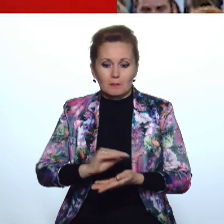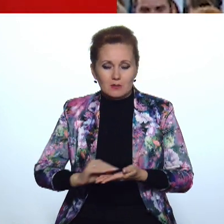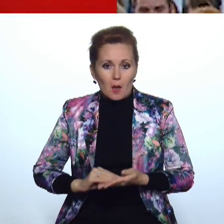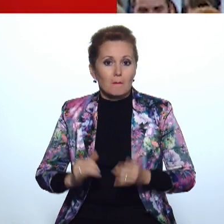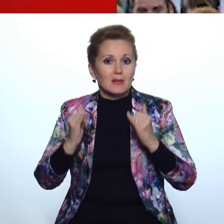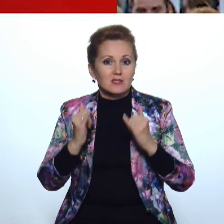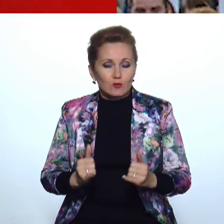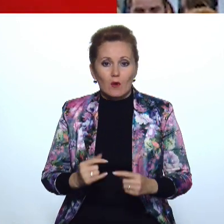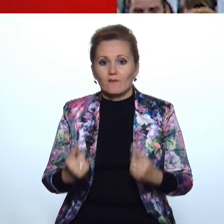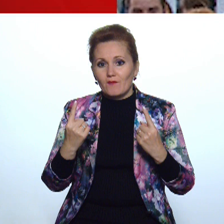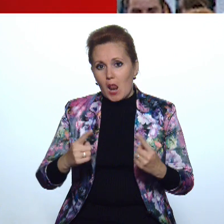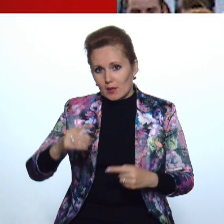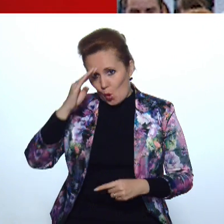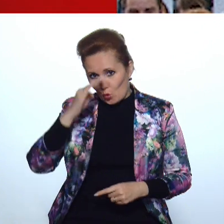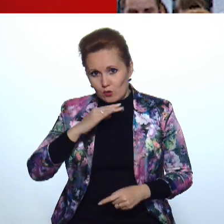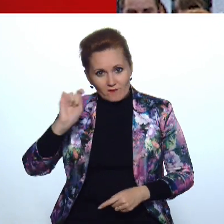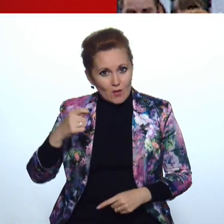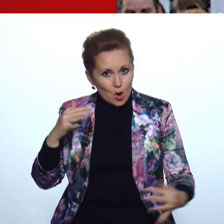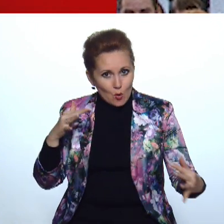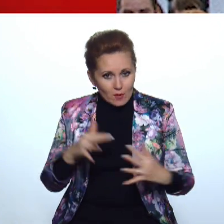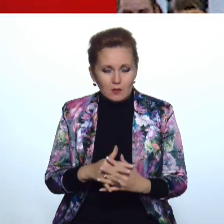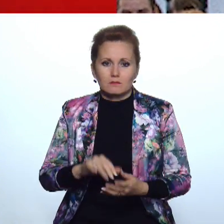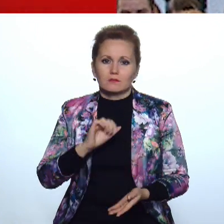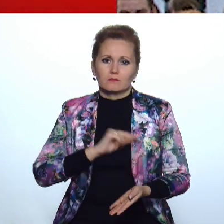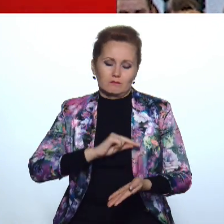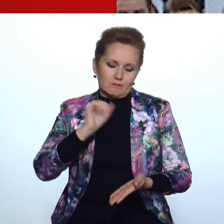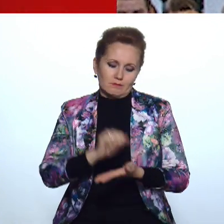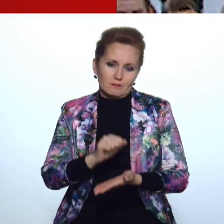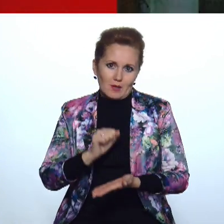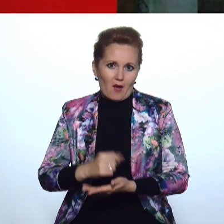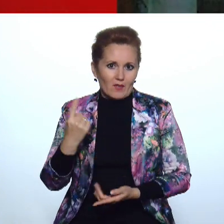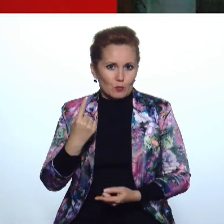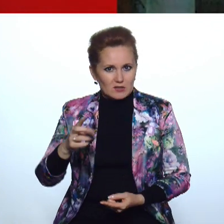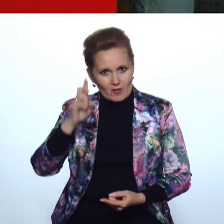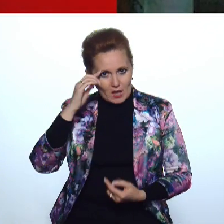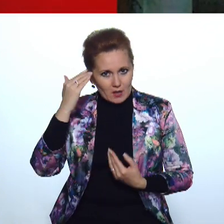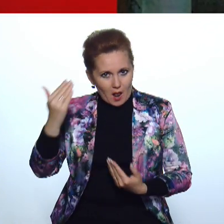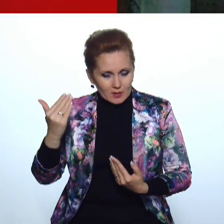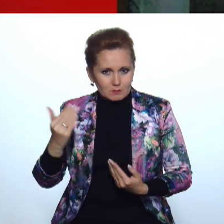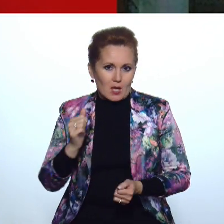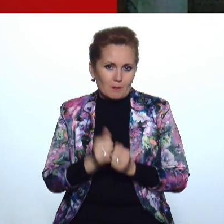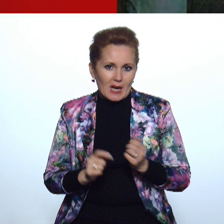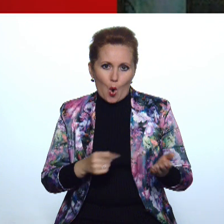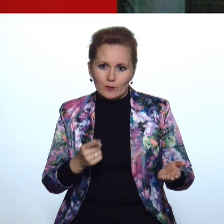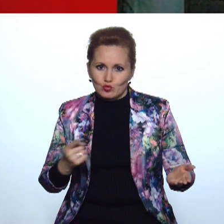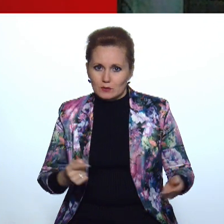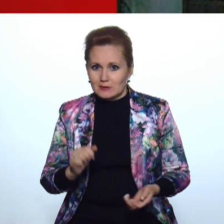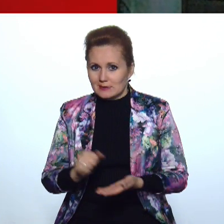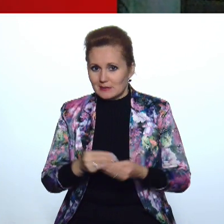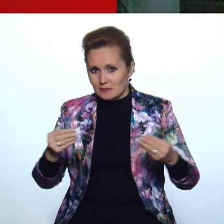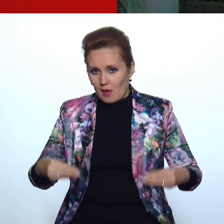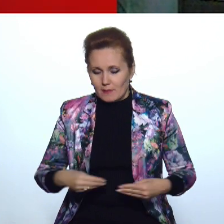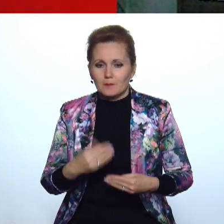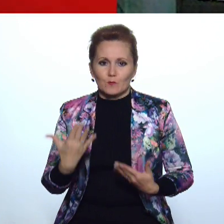произведений, посвященных Великой Отечественной войне. Работы были опубликованы в одном из федеральных периодических изданий. Сейчас в Литинституте